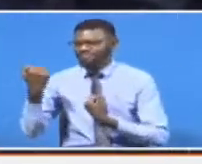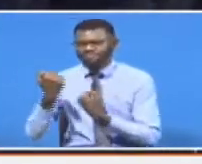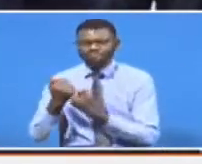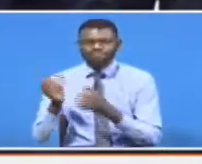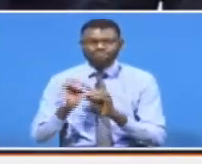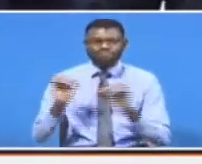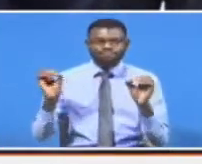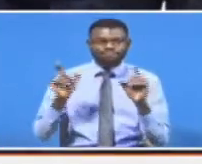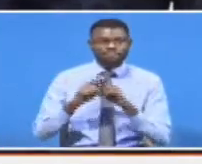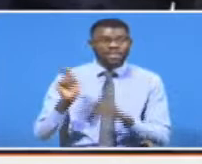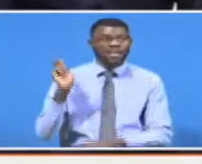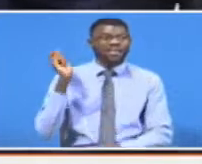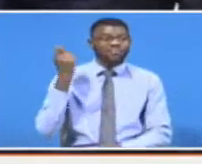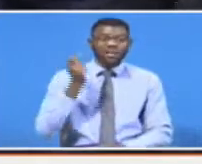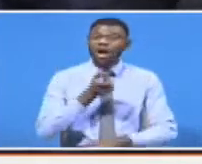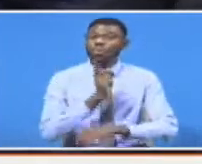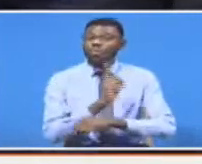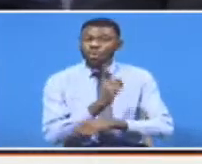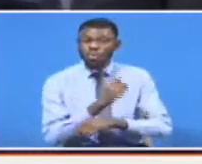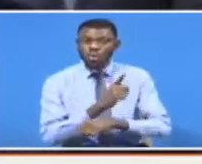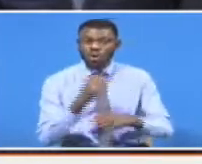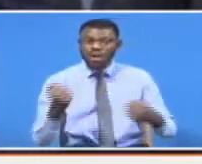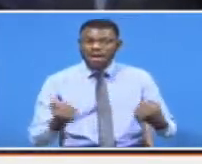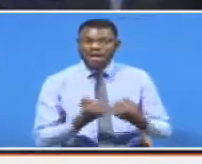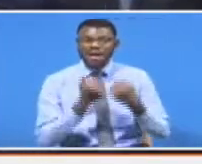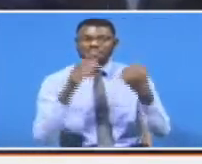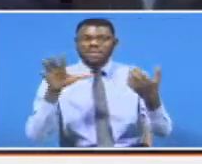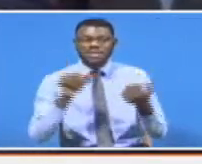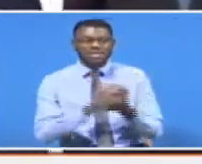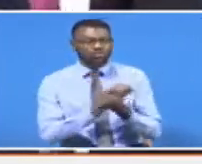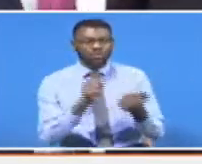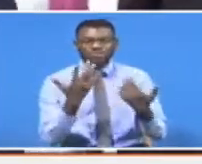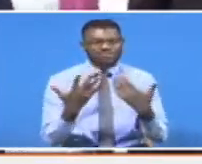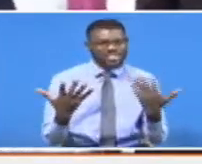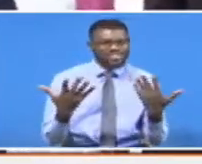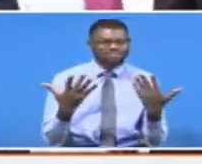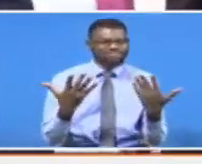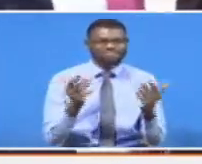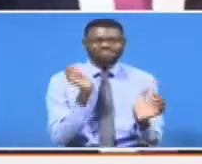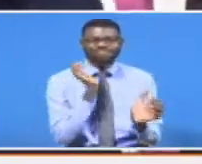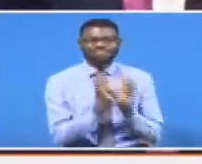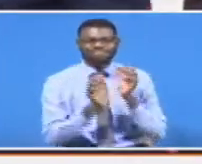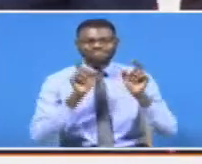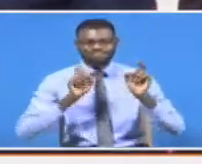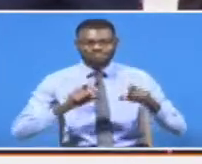Ruto akiwaonya dhidi ya kuharibu mali ya watu. Grace